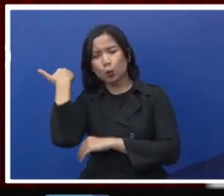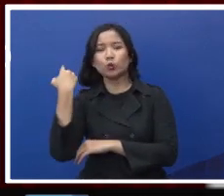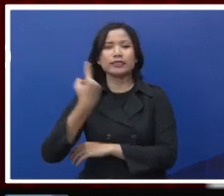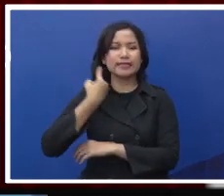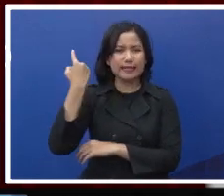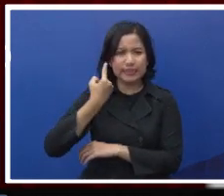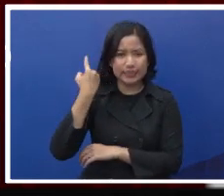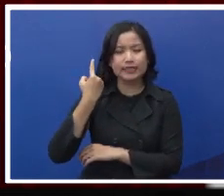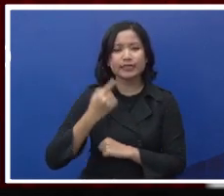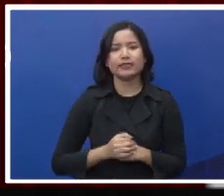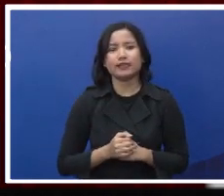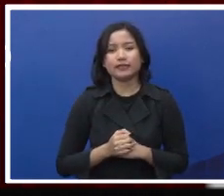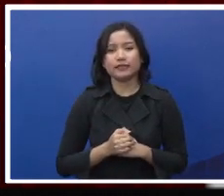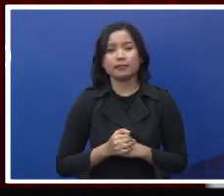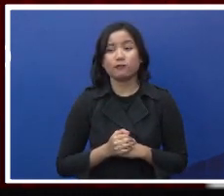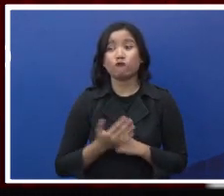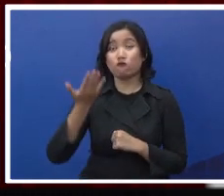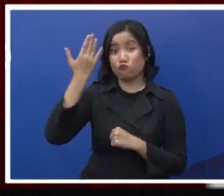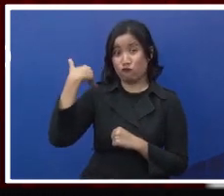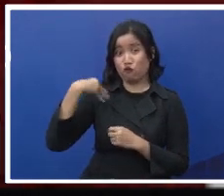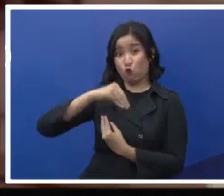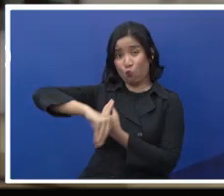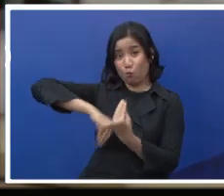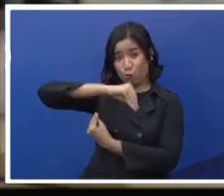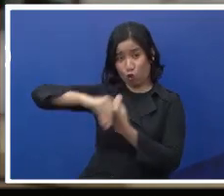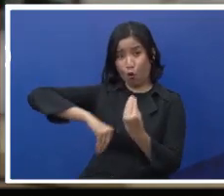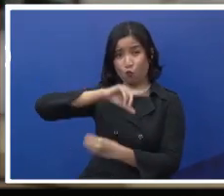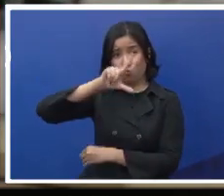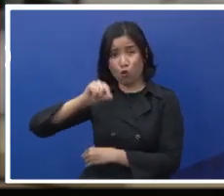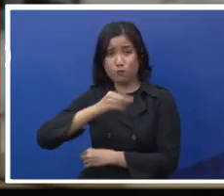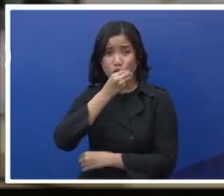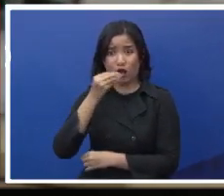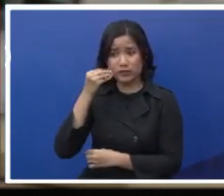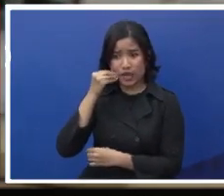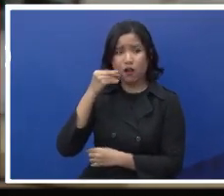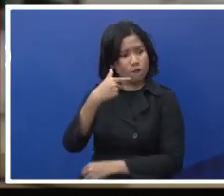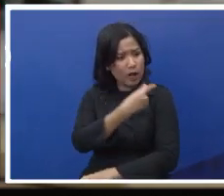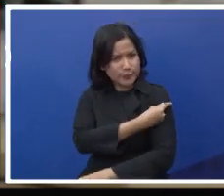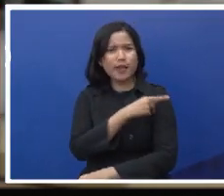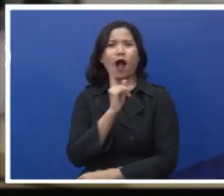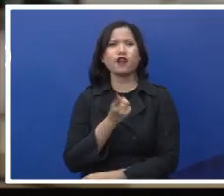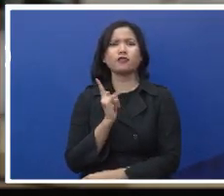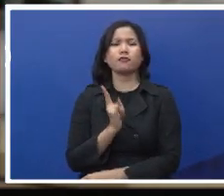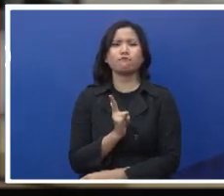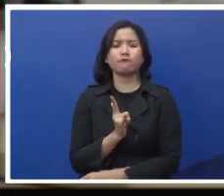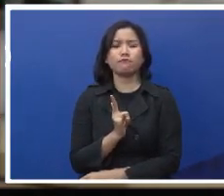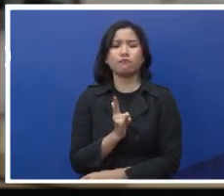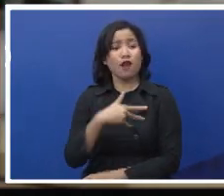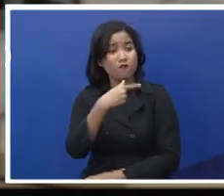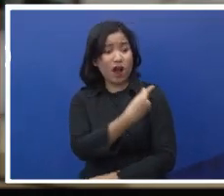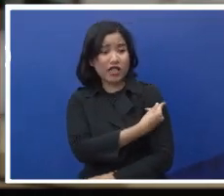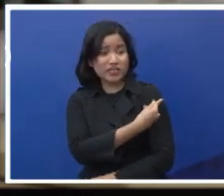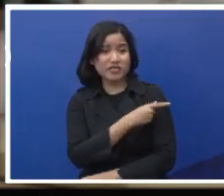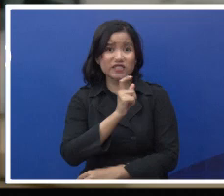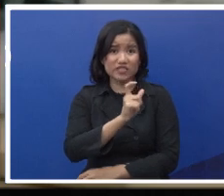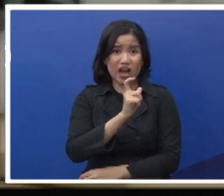kalau kita tidak pergi umroh di bulan puasa pun ya kita dapat vaksinasi juga. Betul. Vaksinasi yang digunakan juga sama secara